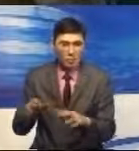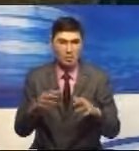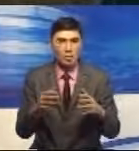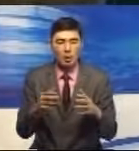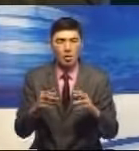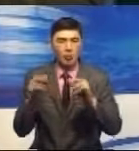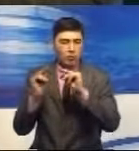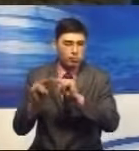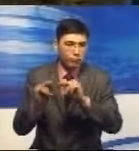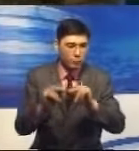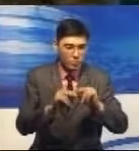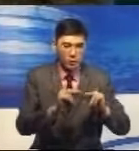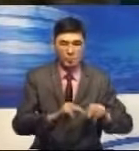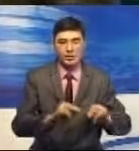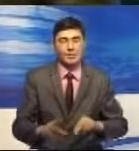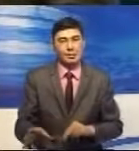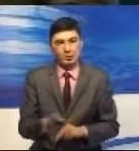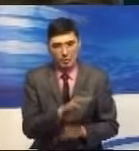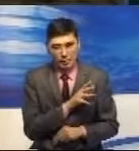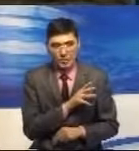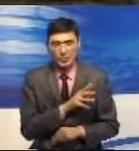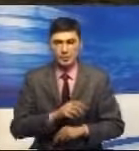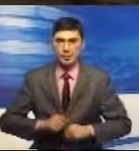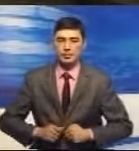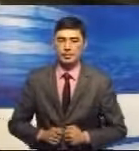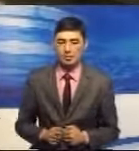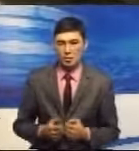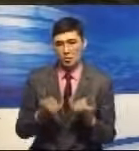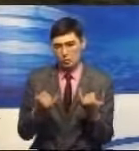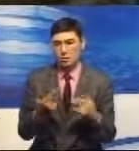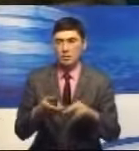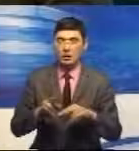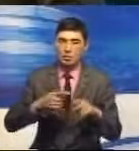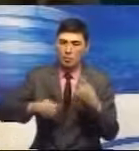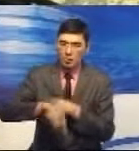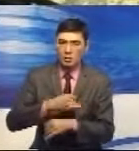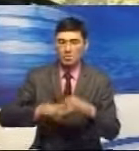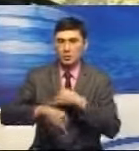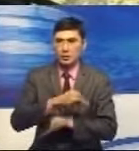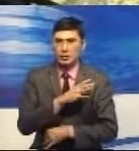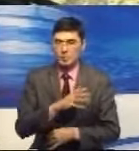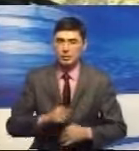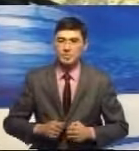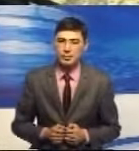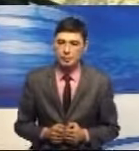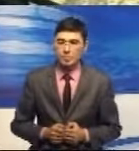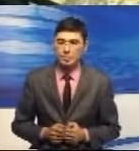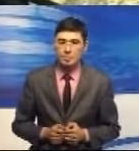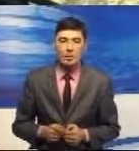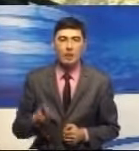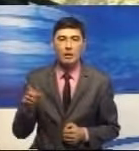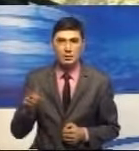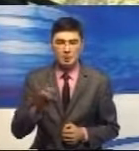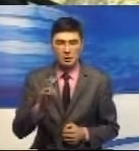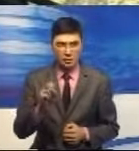ағартушылық қызметі жөнінде жан-жақты сөз қозғамақпыз. Заманында өзінің